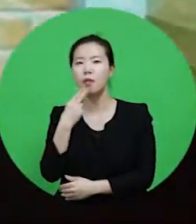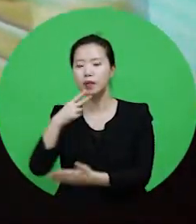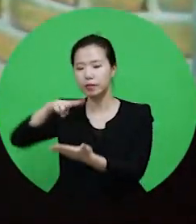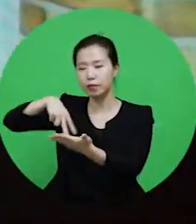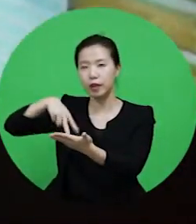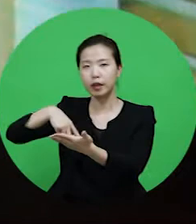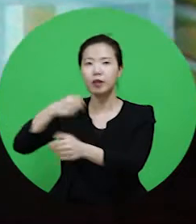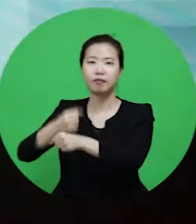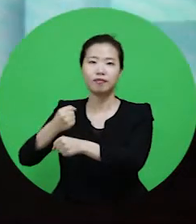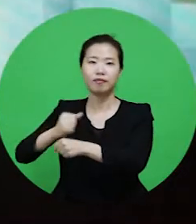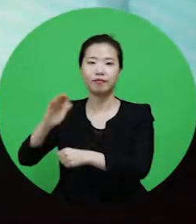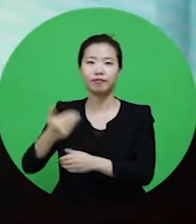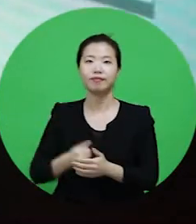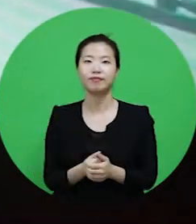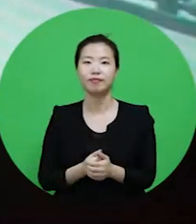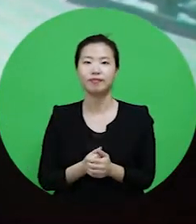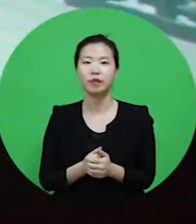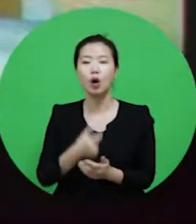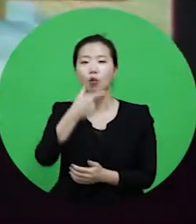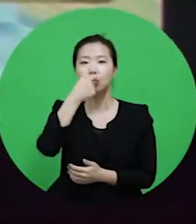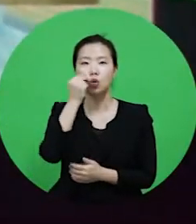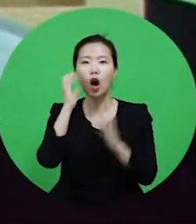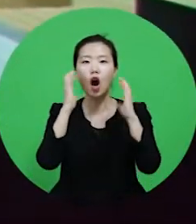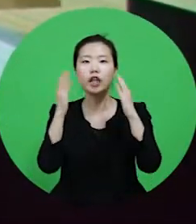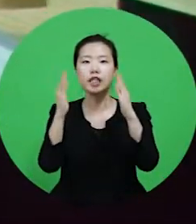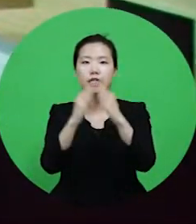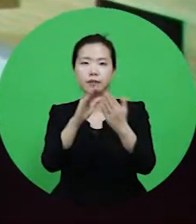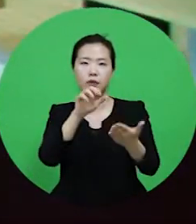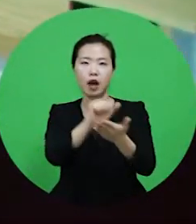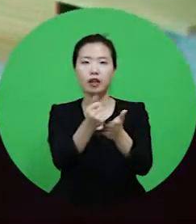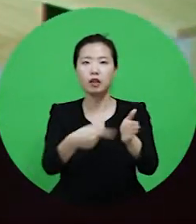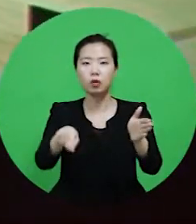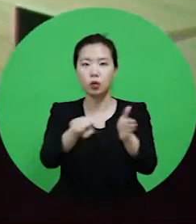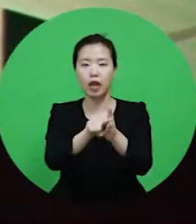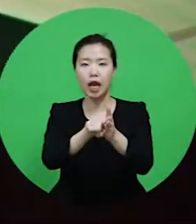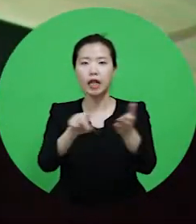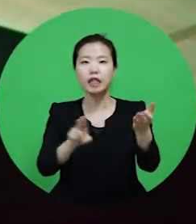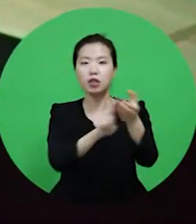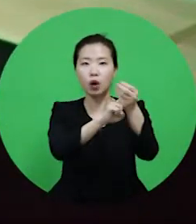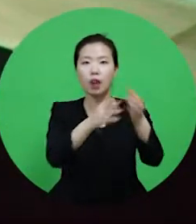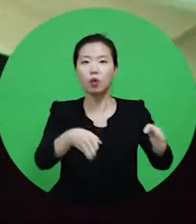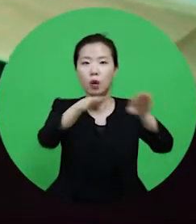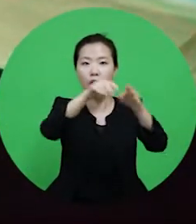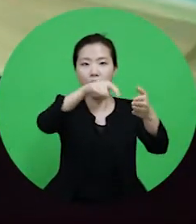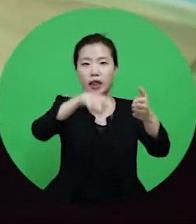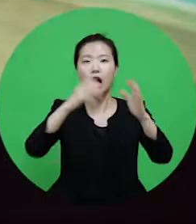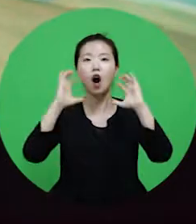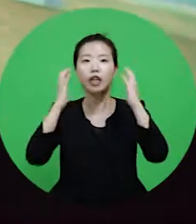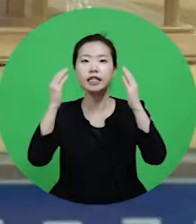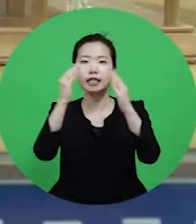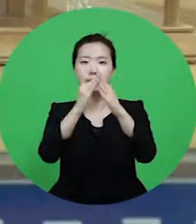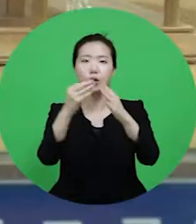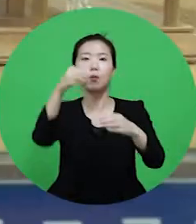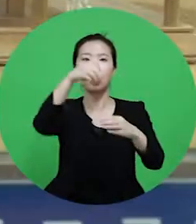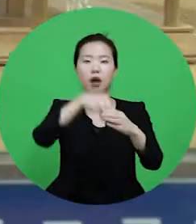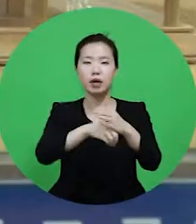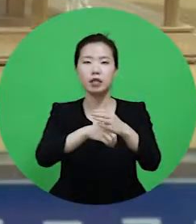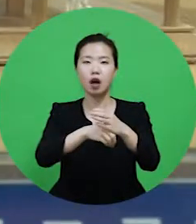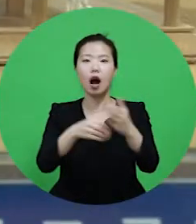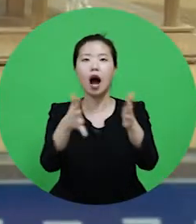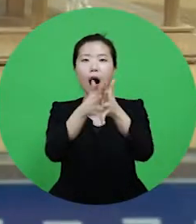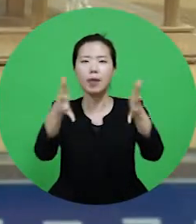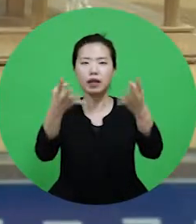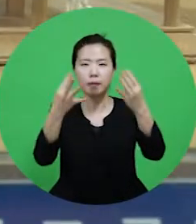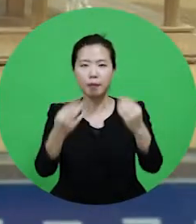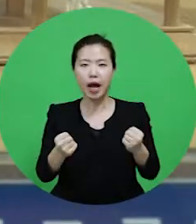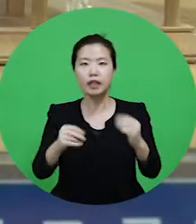없이 책을 읽을 수 있도록 했는데요. 부족한 보육시설 확충을 위해 기적의 도서관에 어린이집도 더해